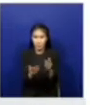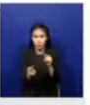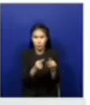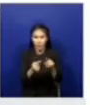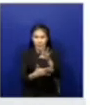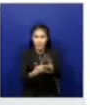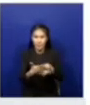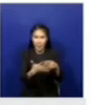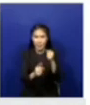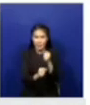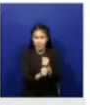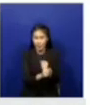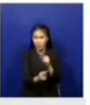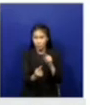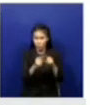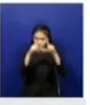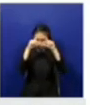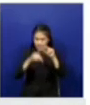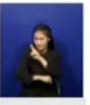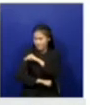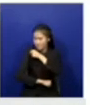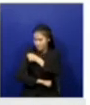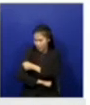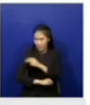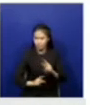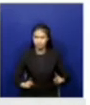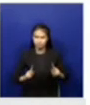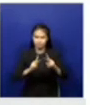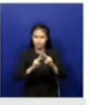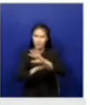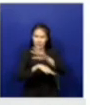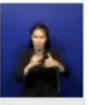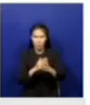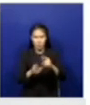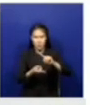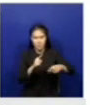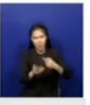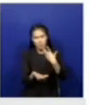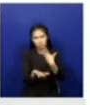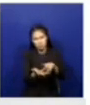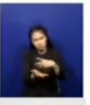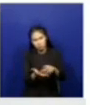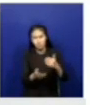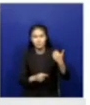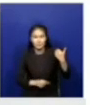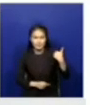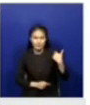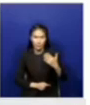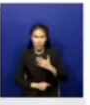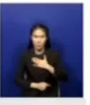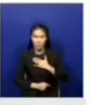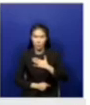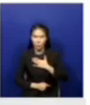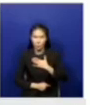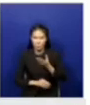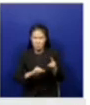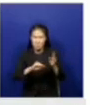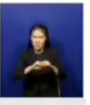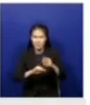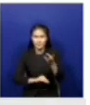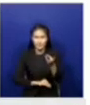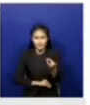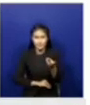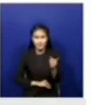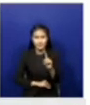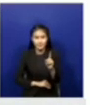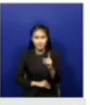านทางการแพทย์และสาธารณสุขไปจำนวนหนึ่งผมคงจะขอเพิ่มนิดเดียวในส่วน